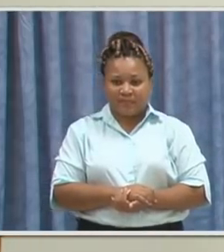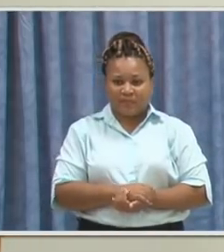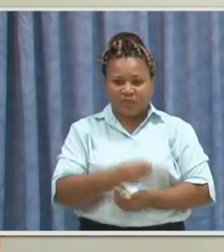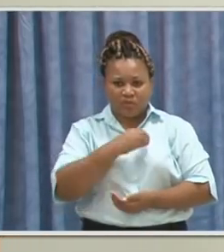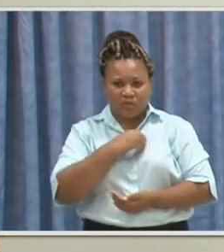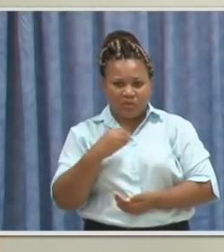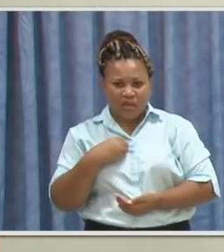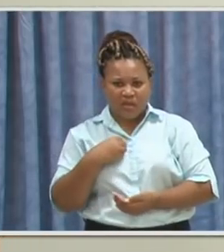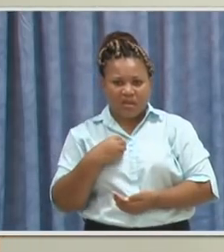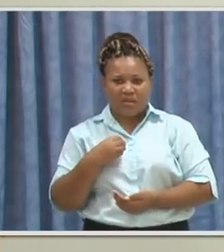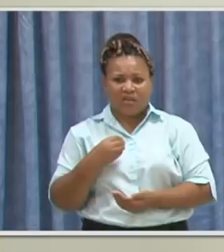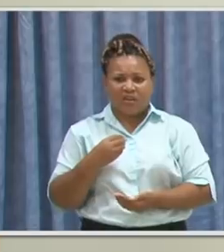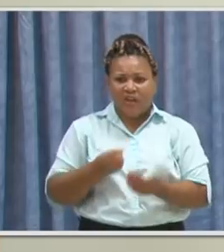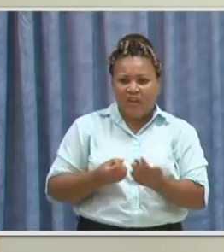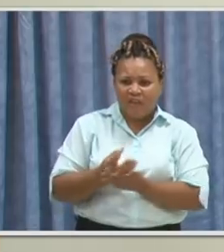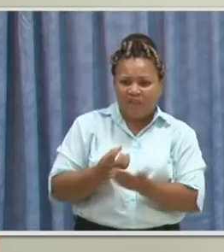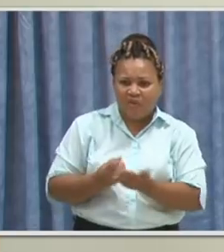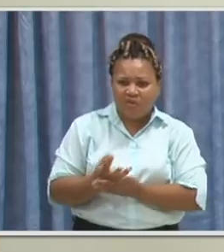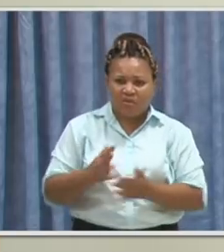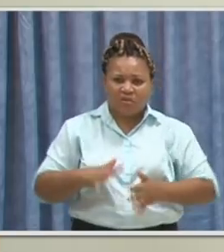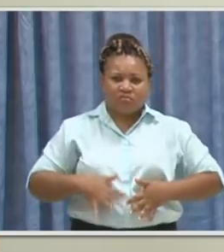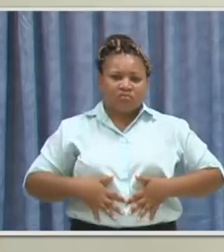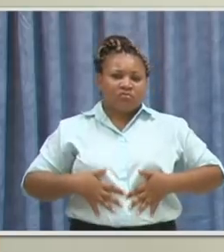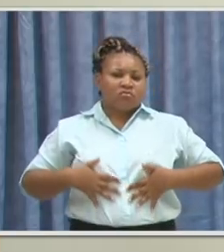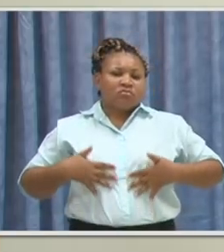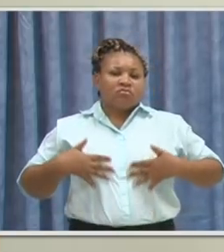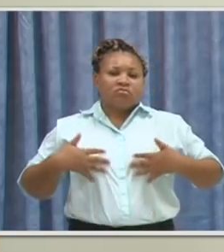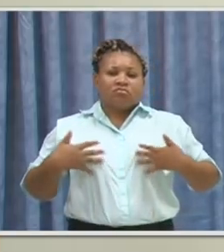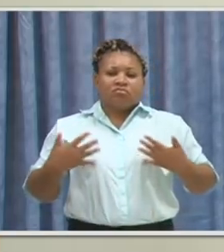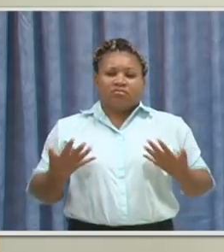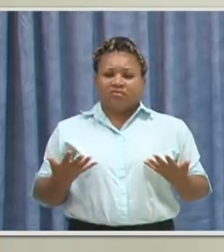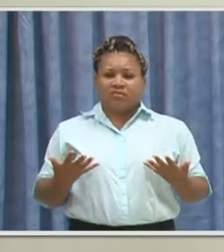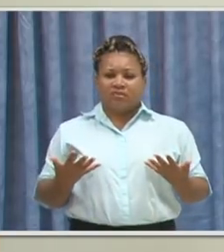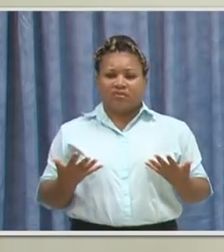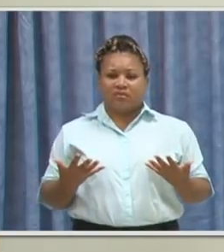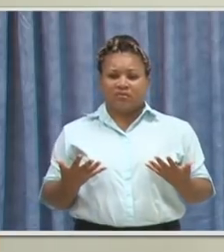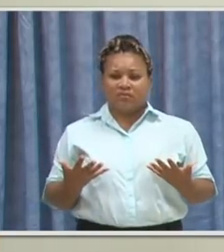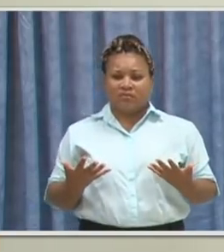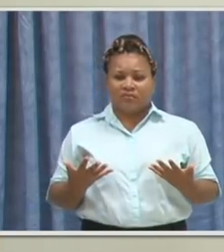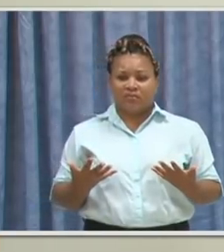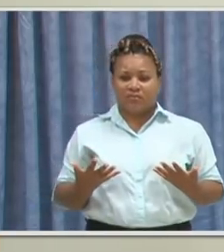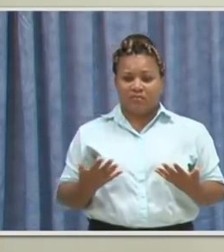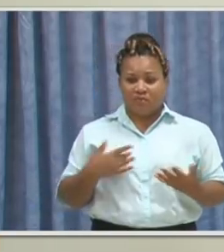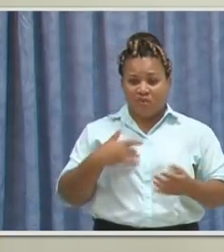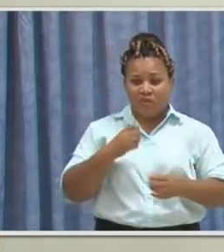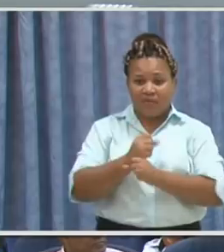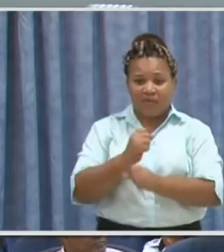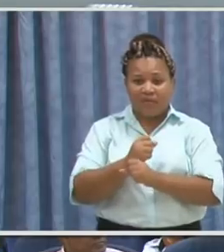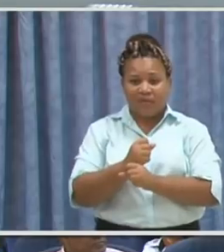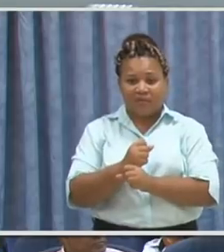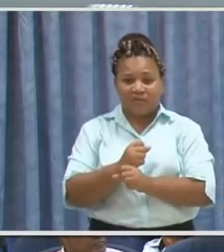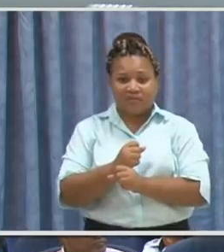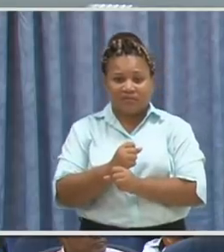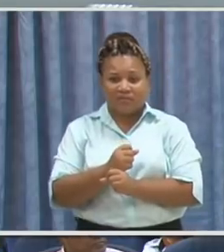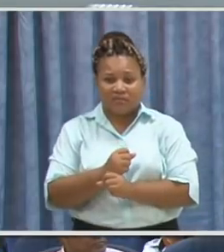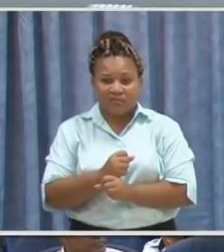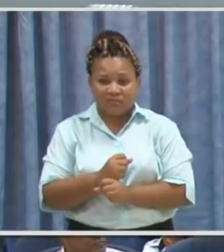côté service, nous, dans notre préparation avec répondre pour ça, outbreak,